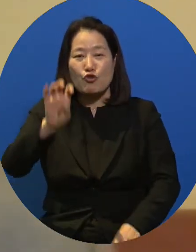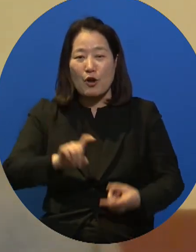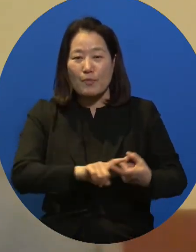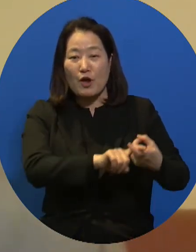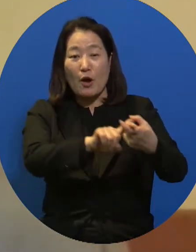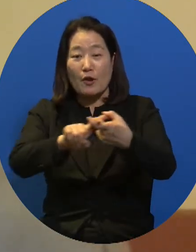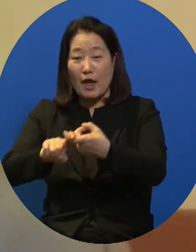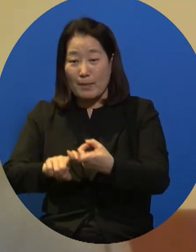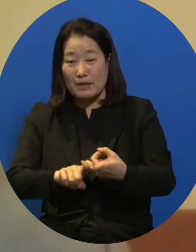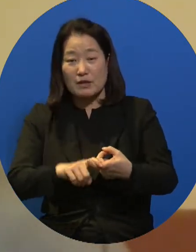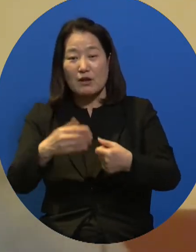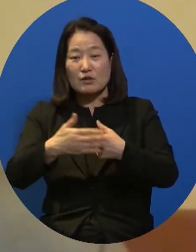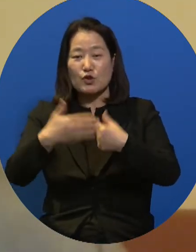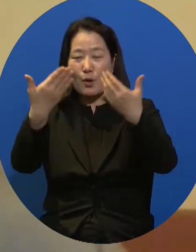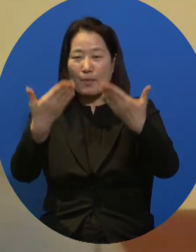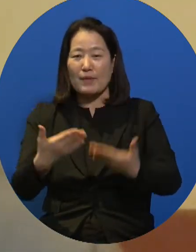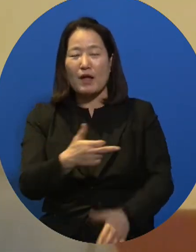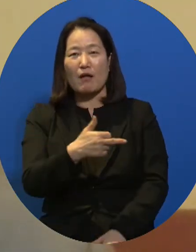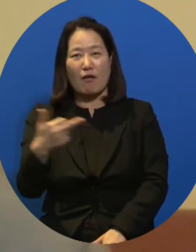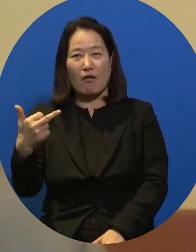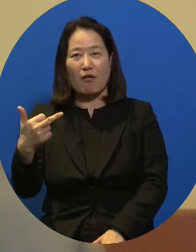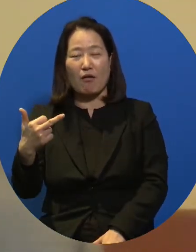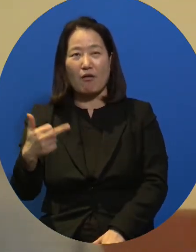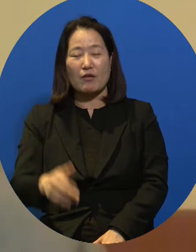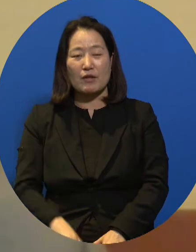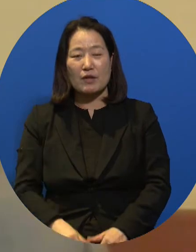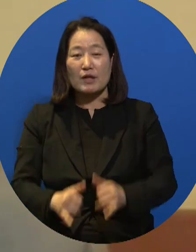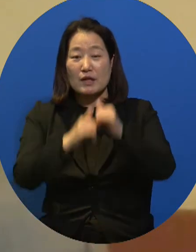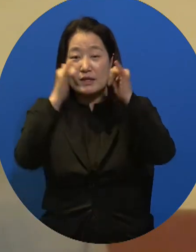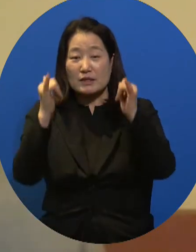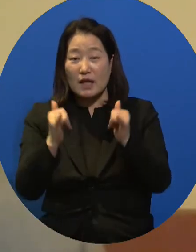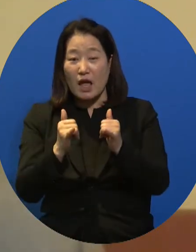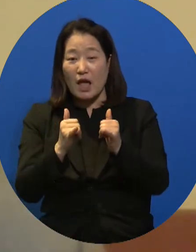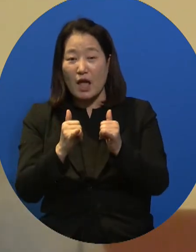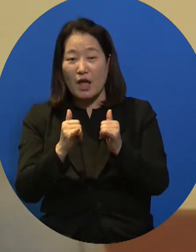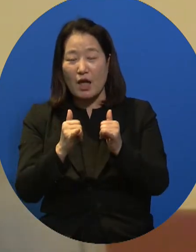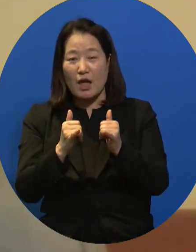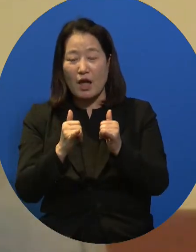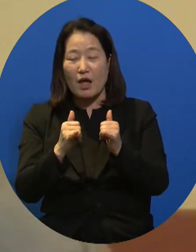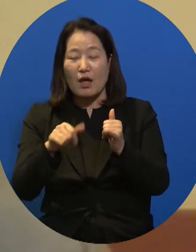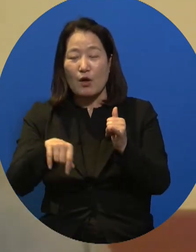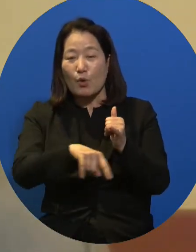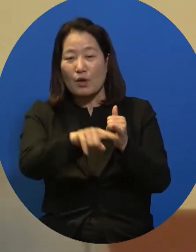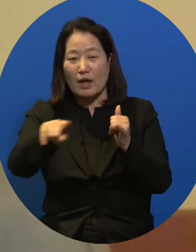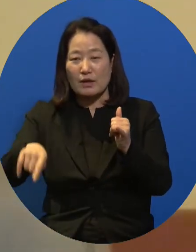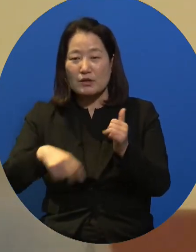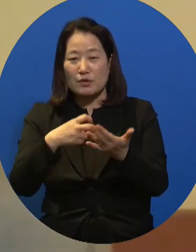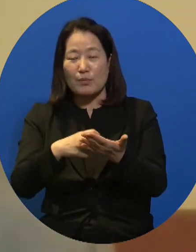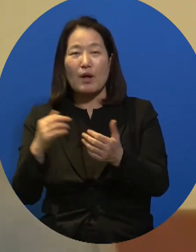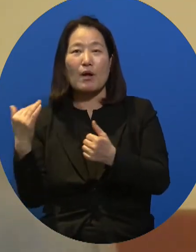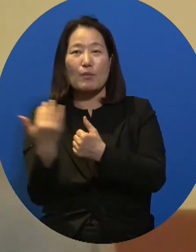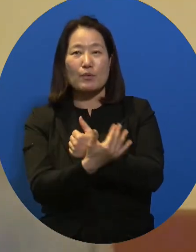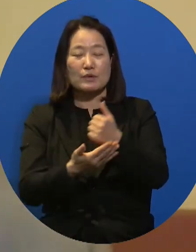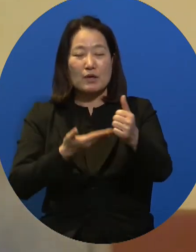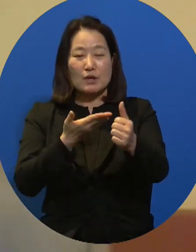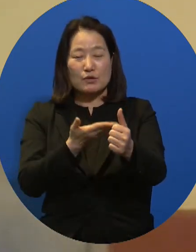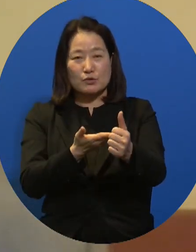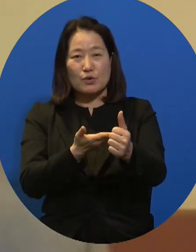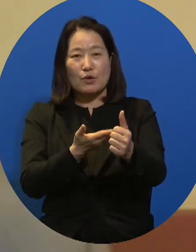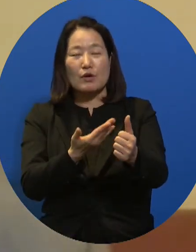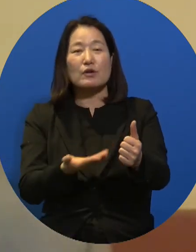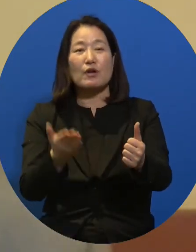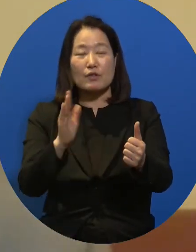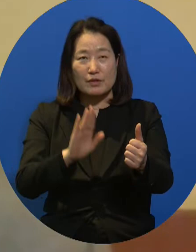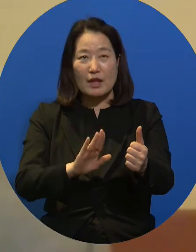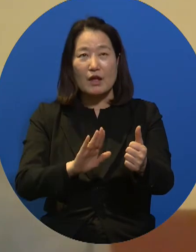받습니다. 사회보장과 관련된 지원도 많이 받고 있었는데 CRPD 위원회는 이러한 헝가리가